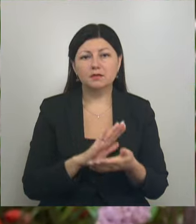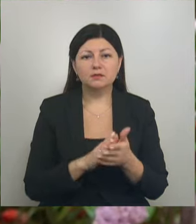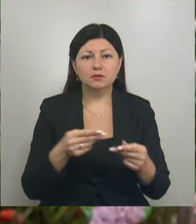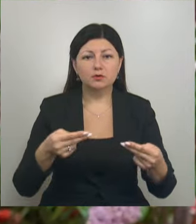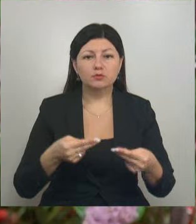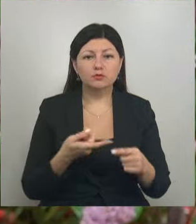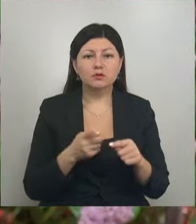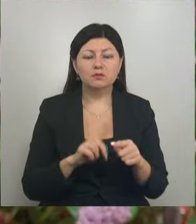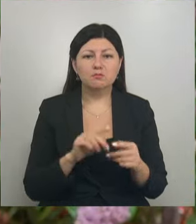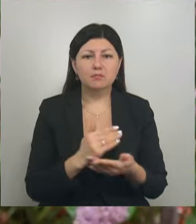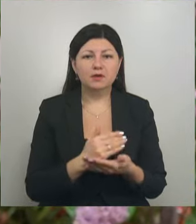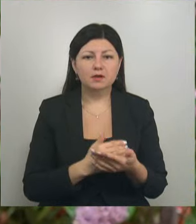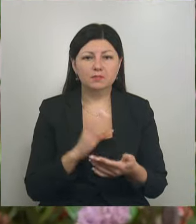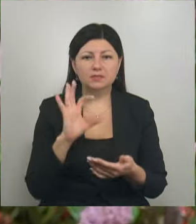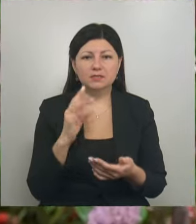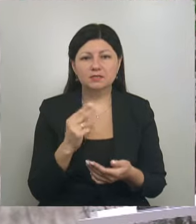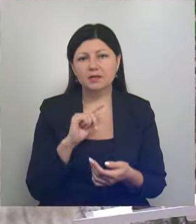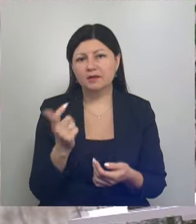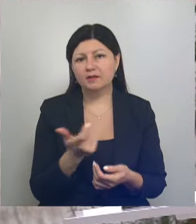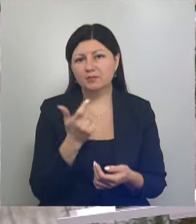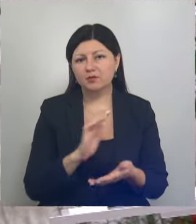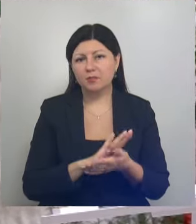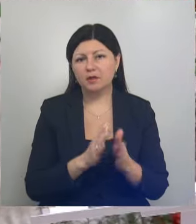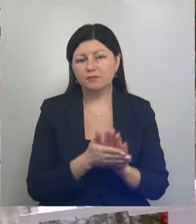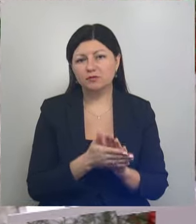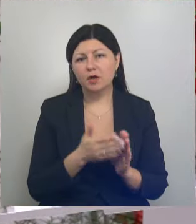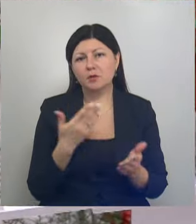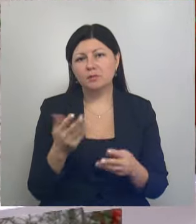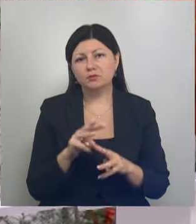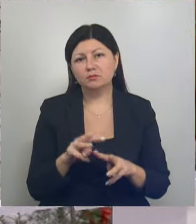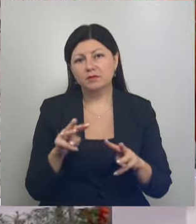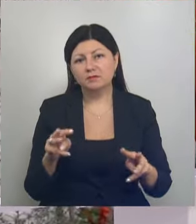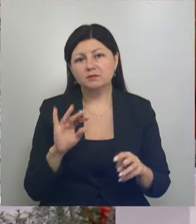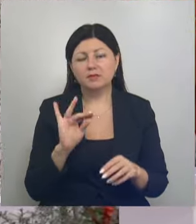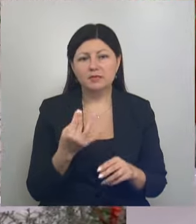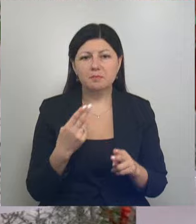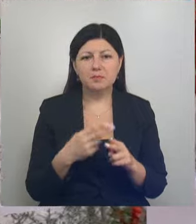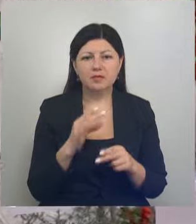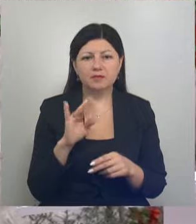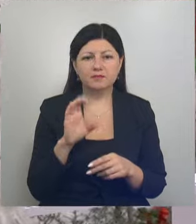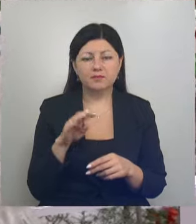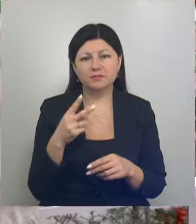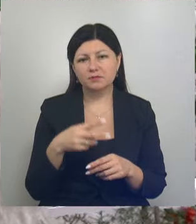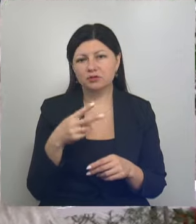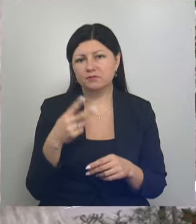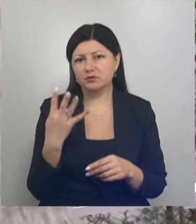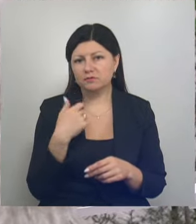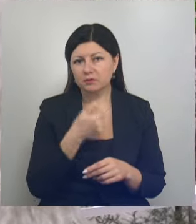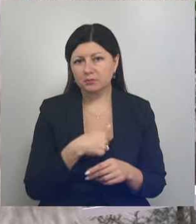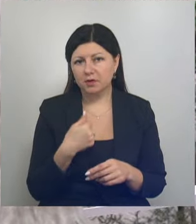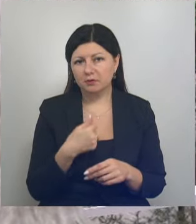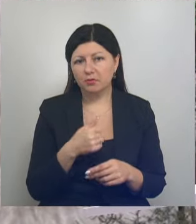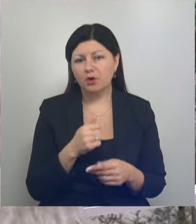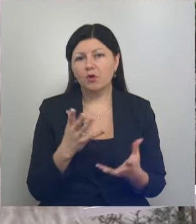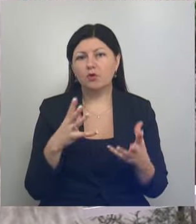форума, касается программы социально-экономического партнерства между региональным правительством и металлоинвестом в 2024 году.